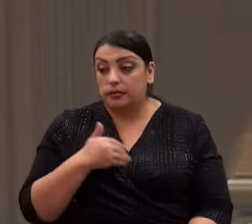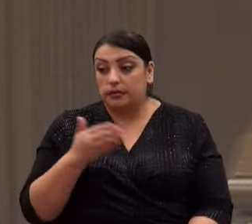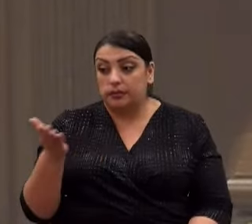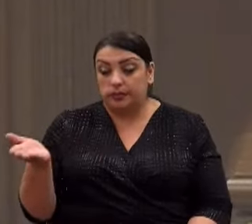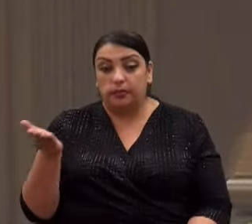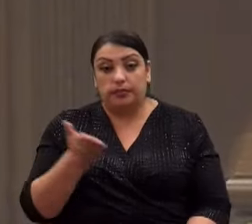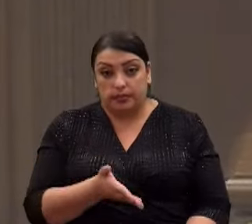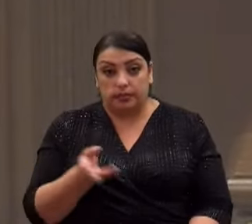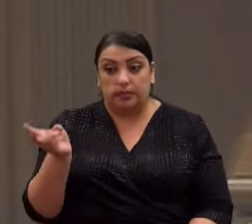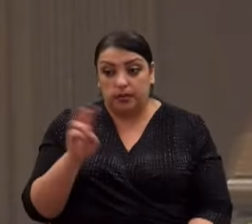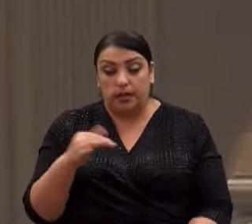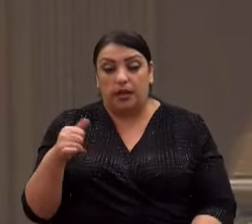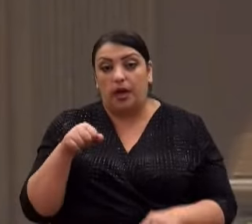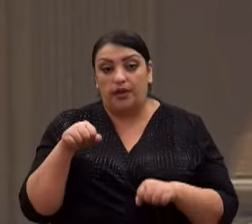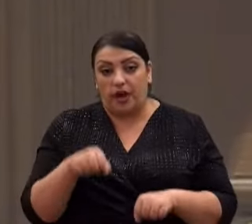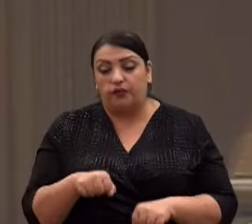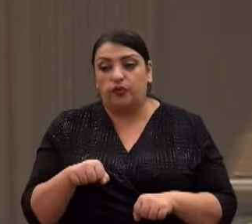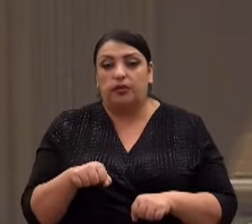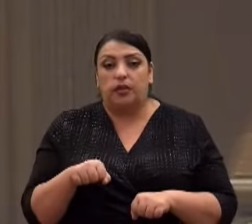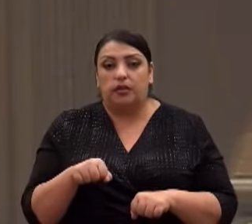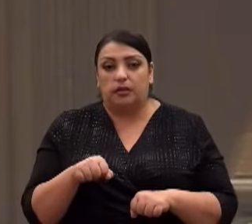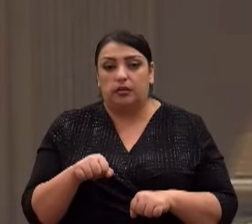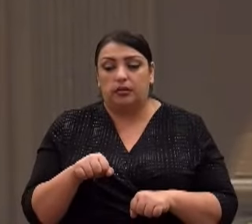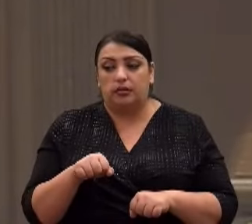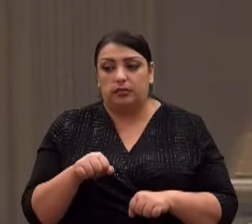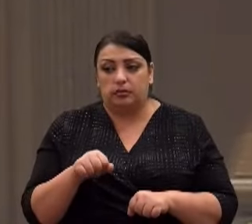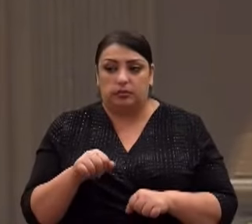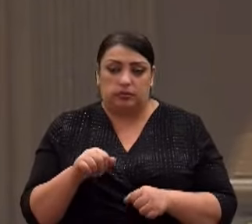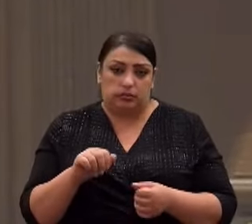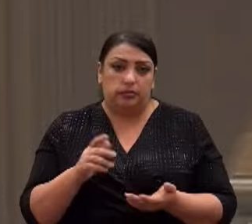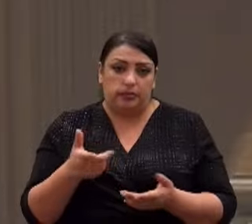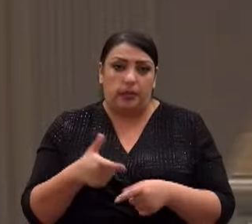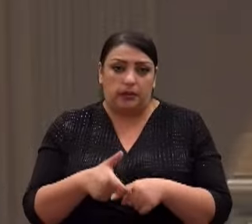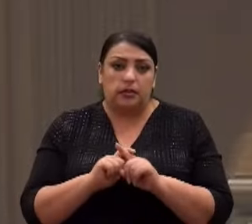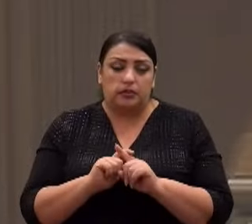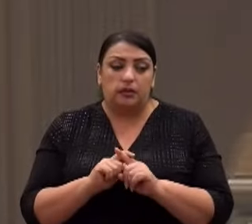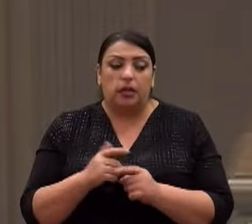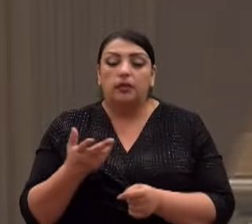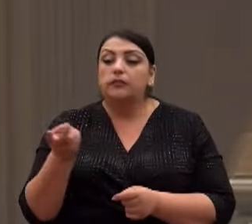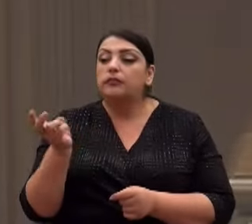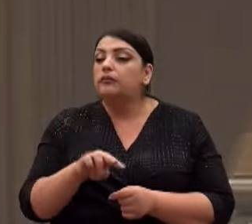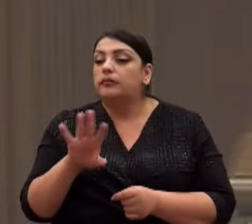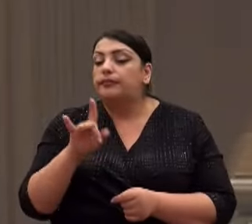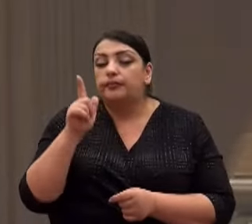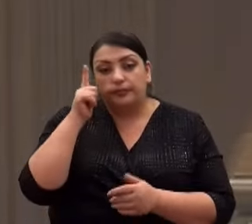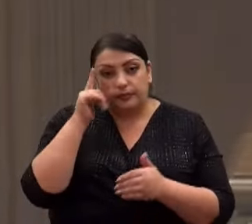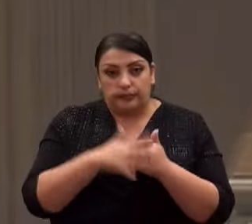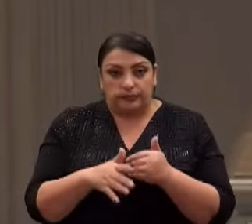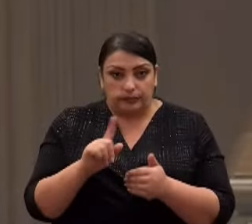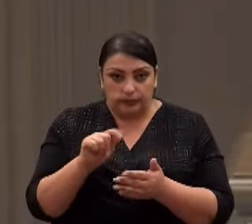սպառեն։ Ես իրականում անկեղծ, որ ուզեմ էլ չեմ կարա հասկանամ չգալու պատճառը։